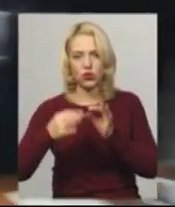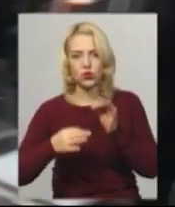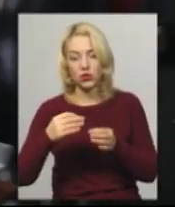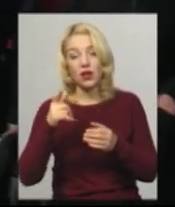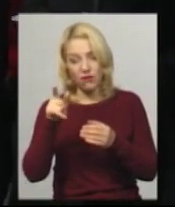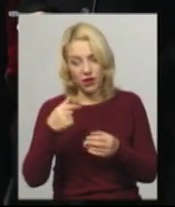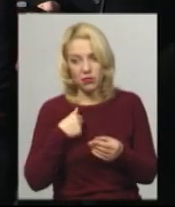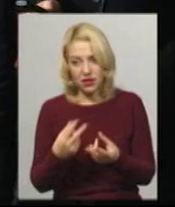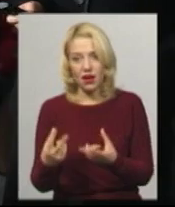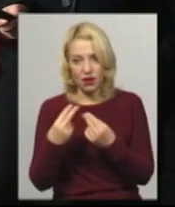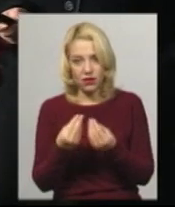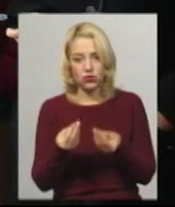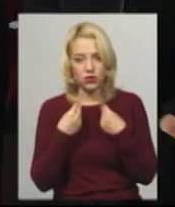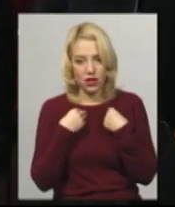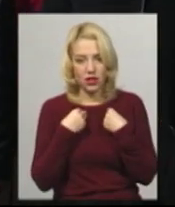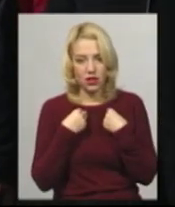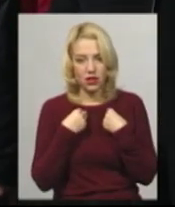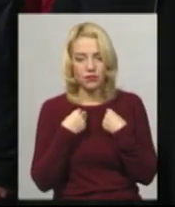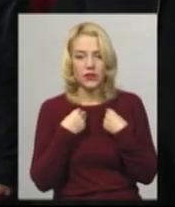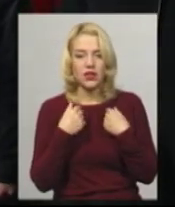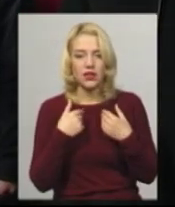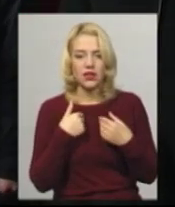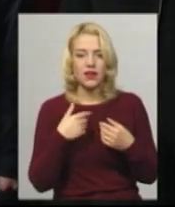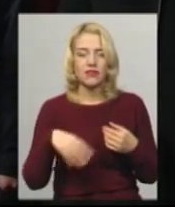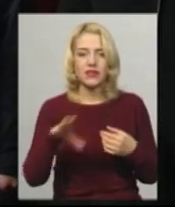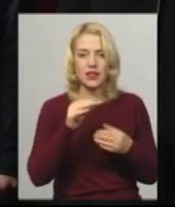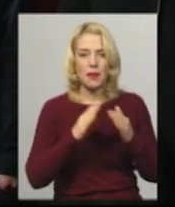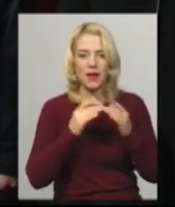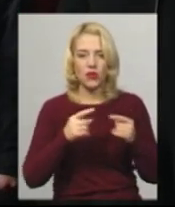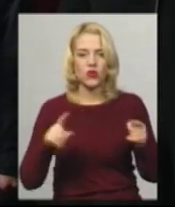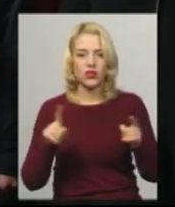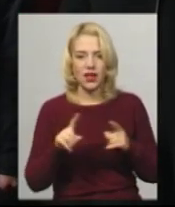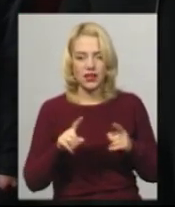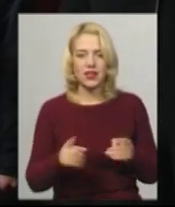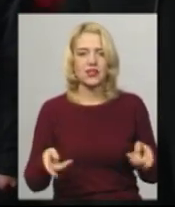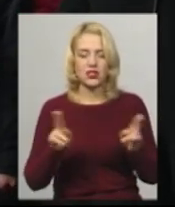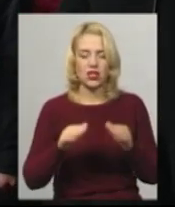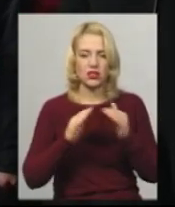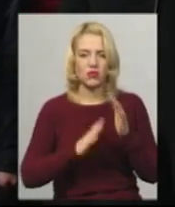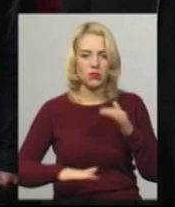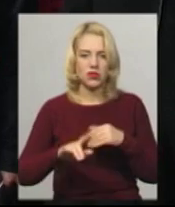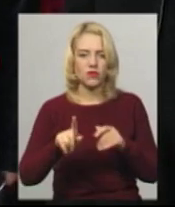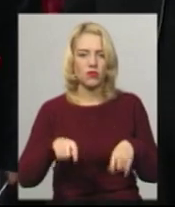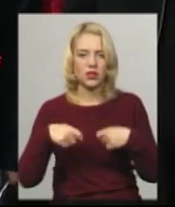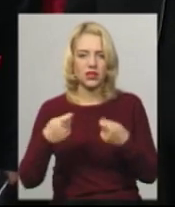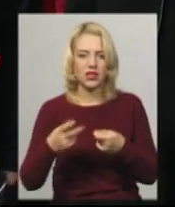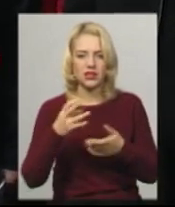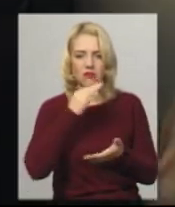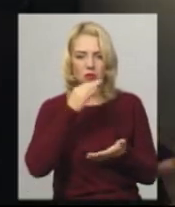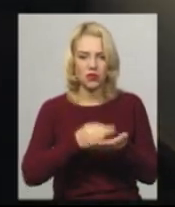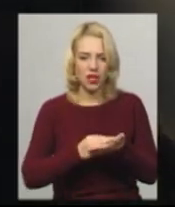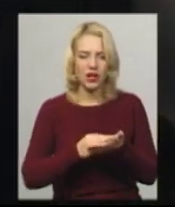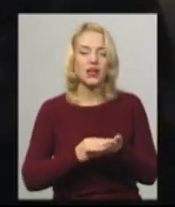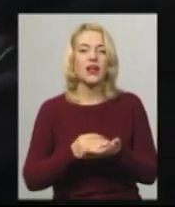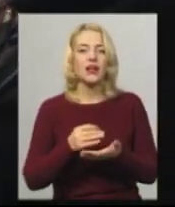залишається в приміщенні, воно передається на відповідальне зберігання працівнику міської ради.